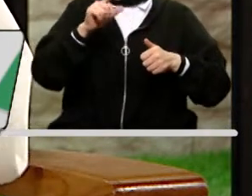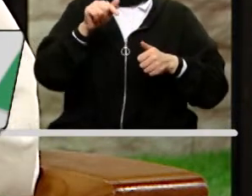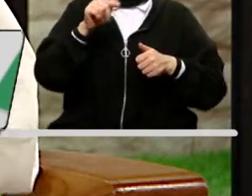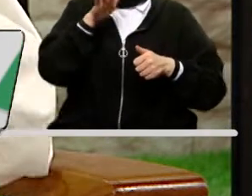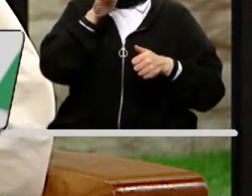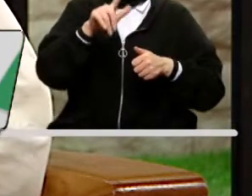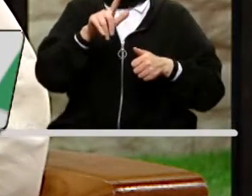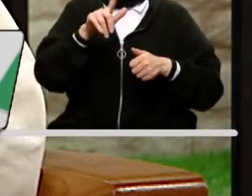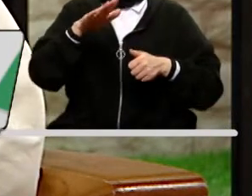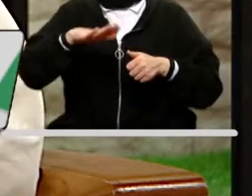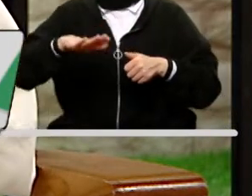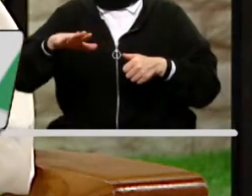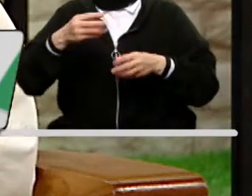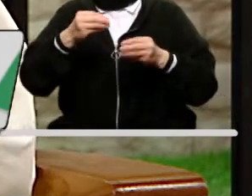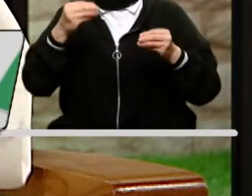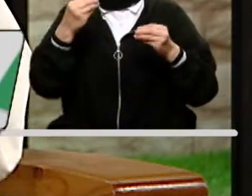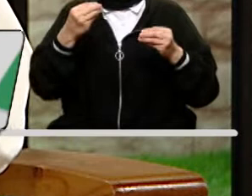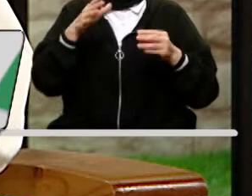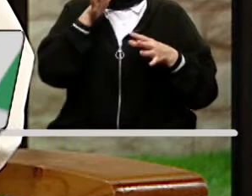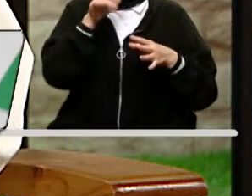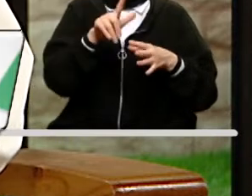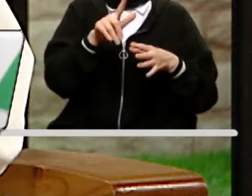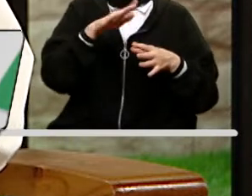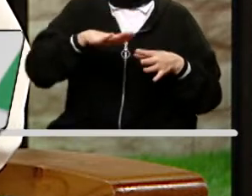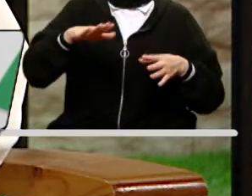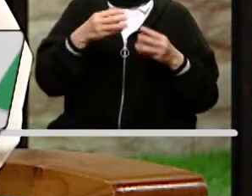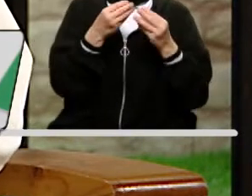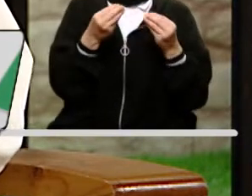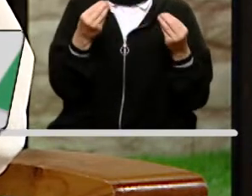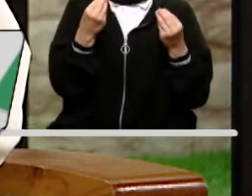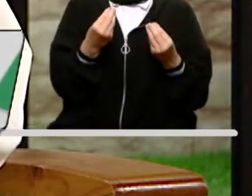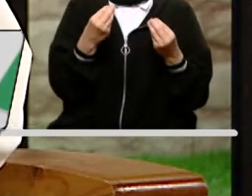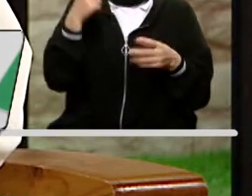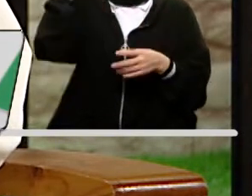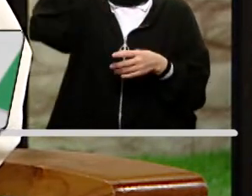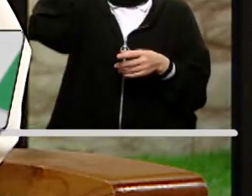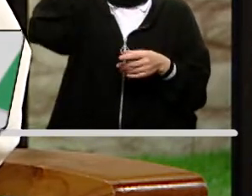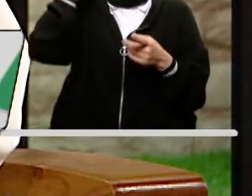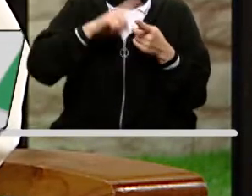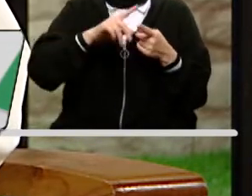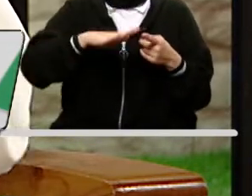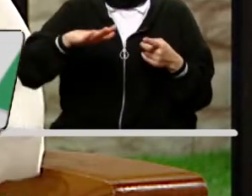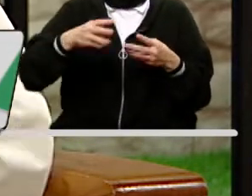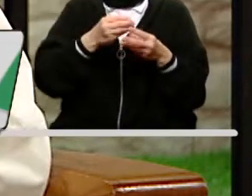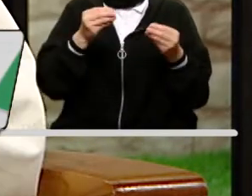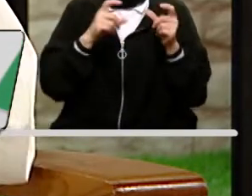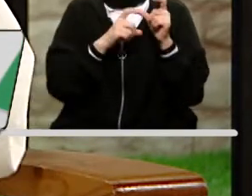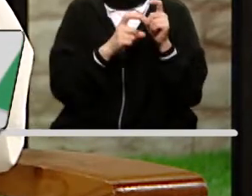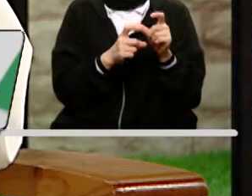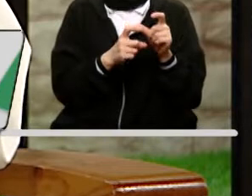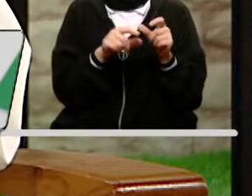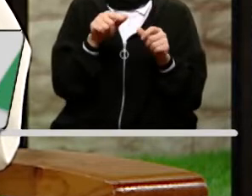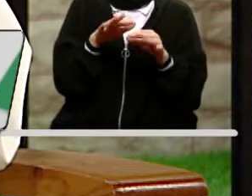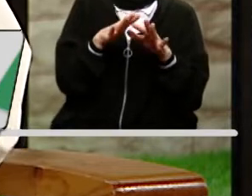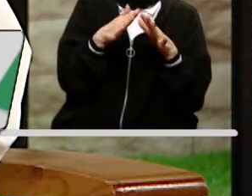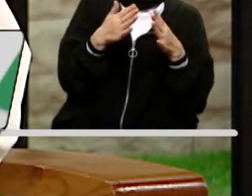Çocuğu çok iyi tanımamız gerekiyor burada. Çocuğu çok iyi tanıdık ve çocuklar çok soru sorar. Bu ne? Ne